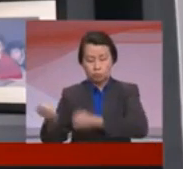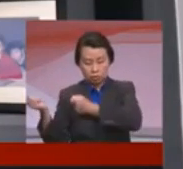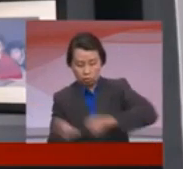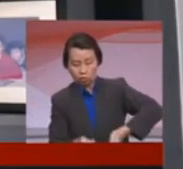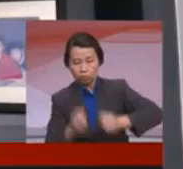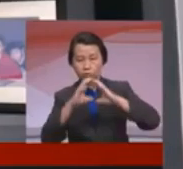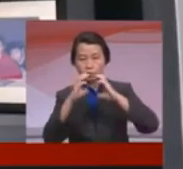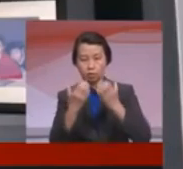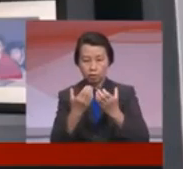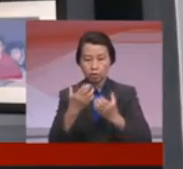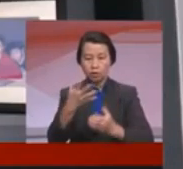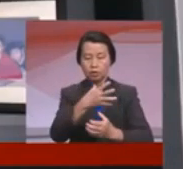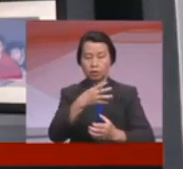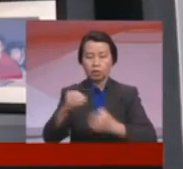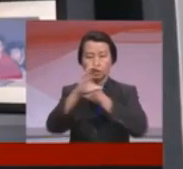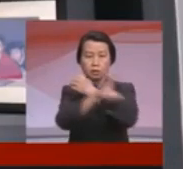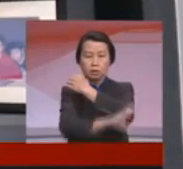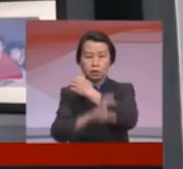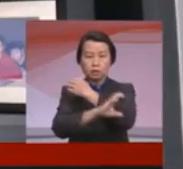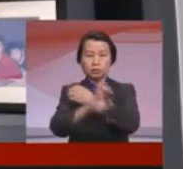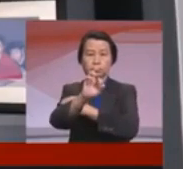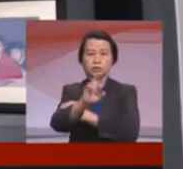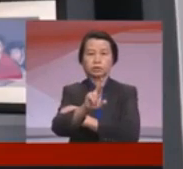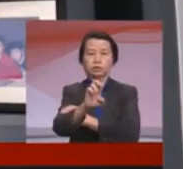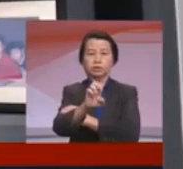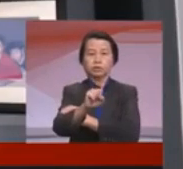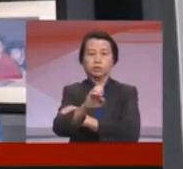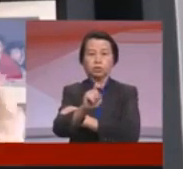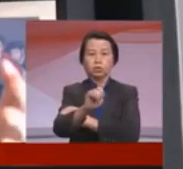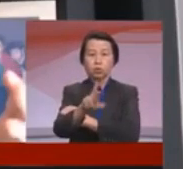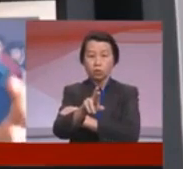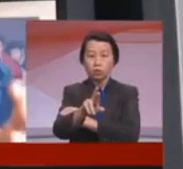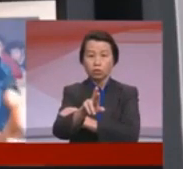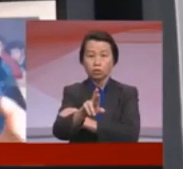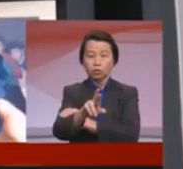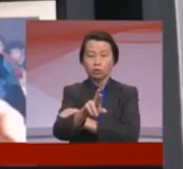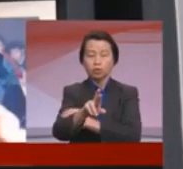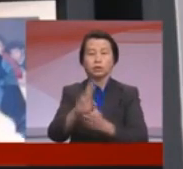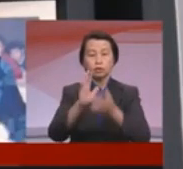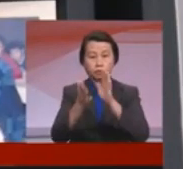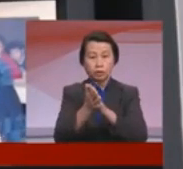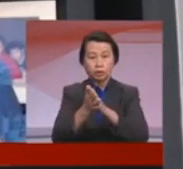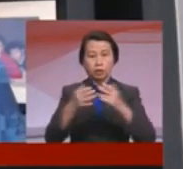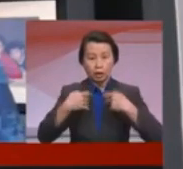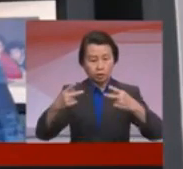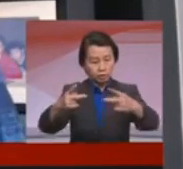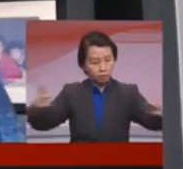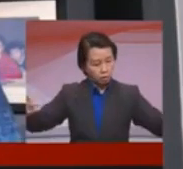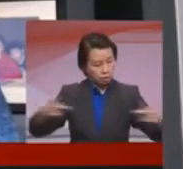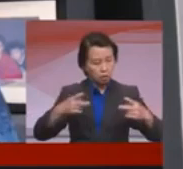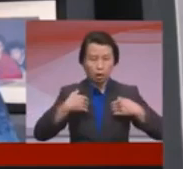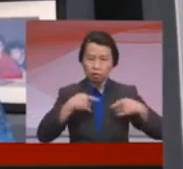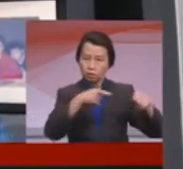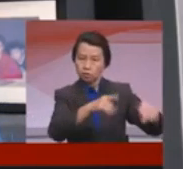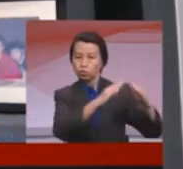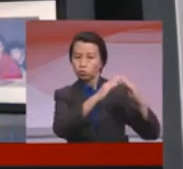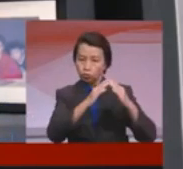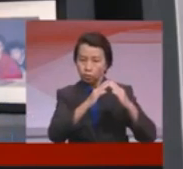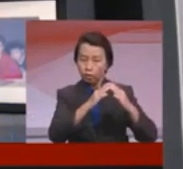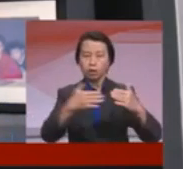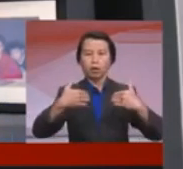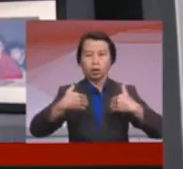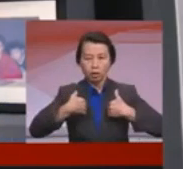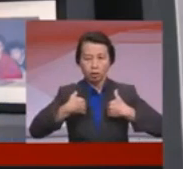Golf Club and Country Resort. Jadi di situ ada kawasan perumahan, di situ